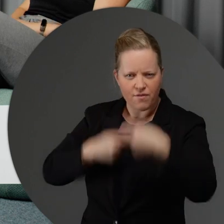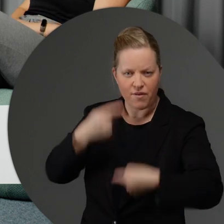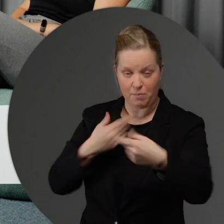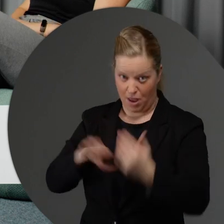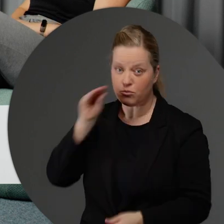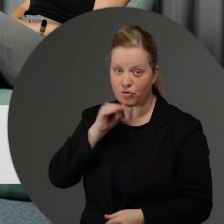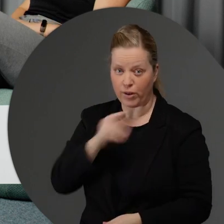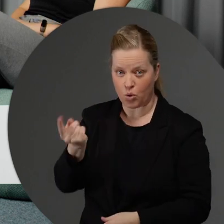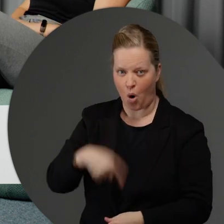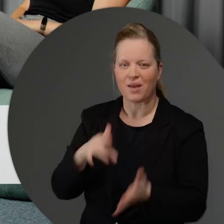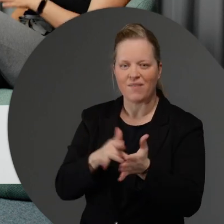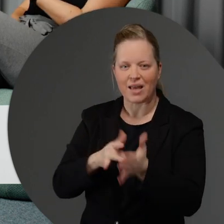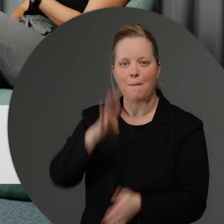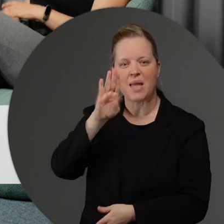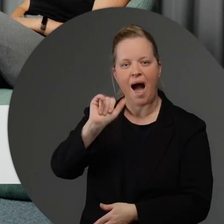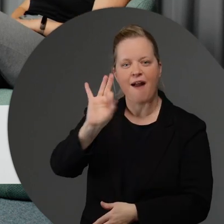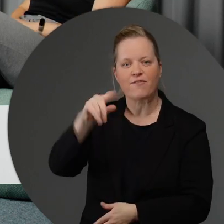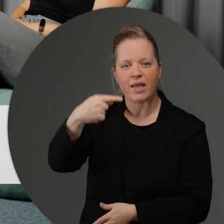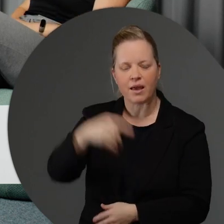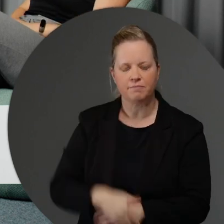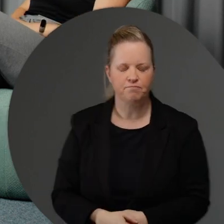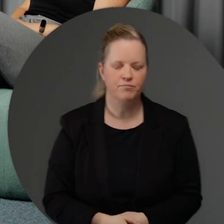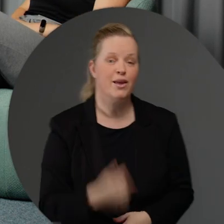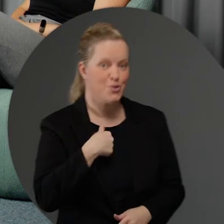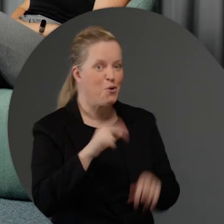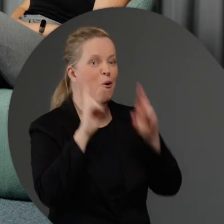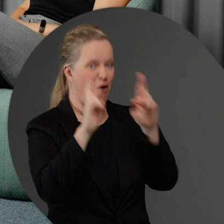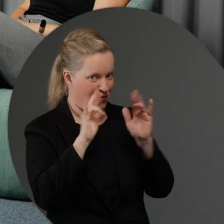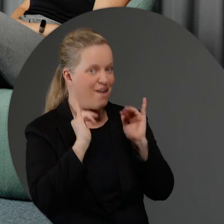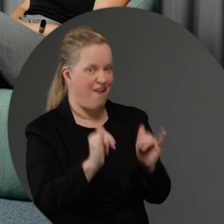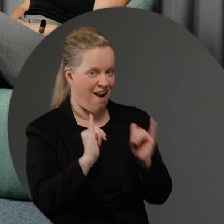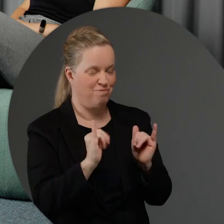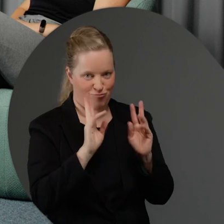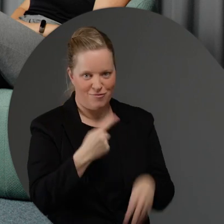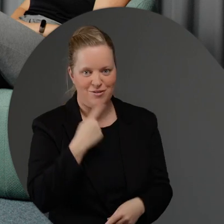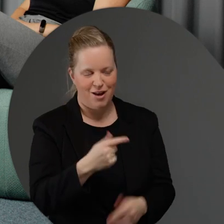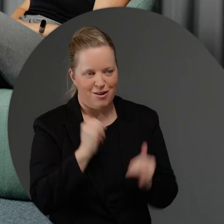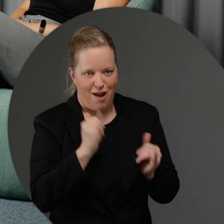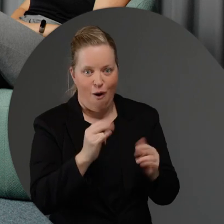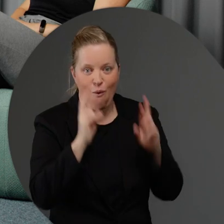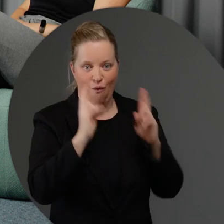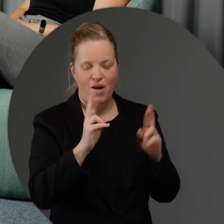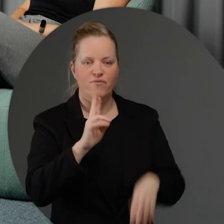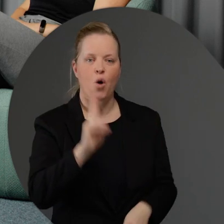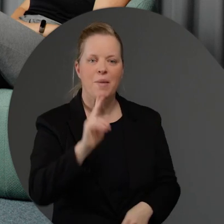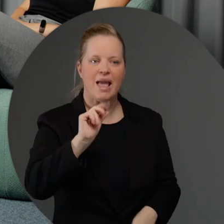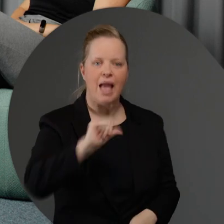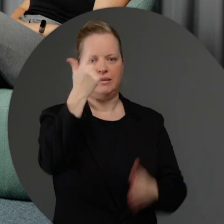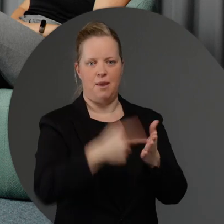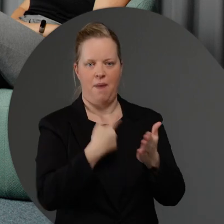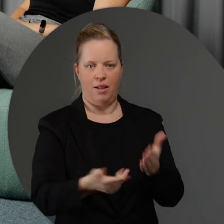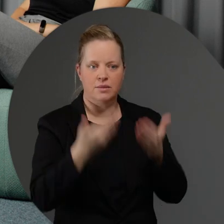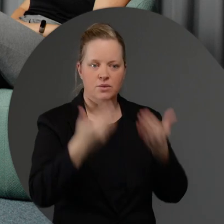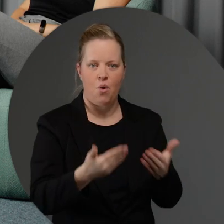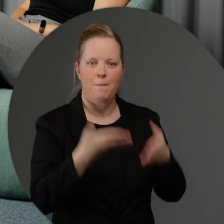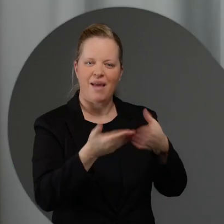Beschwerdeverfahren geben wird, mehr Beschwerden wegen dem BAFG? Ich hoffe, dass es so sein wird, sagen wir mal so, ja, weil es das erste Mal